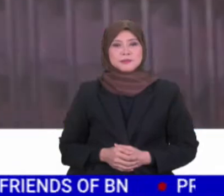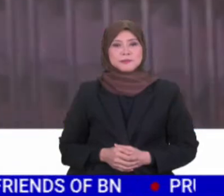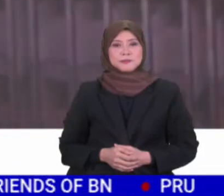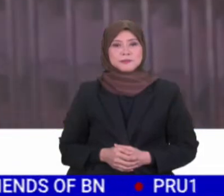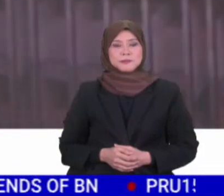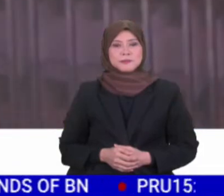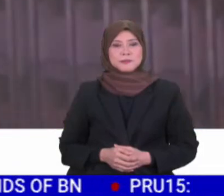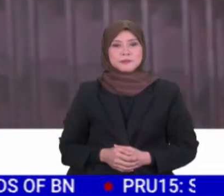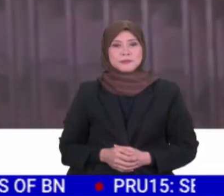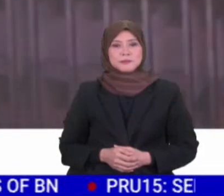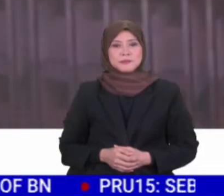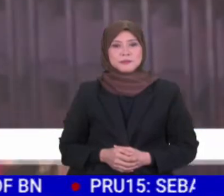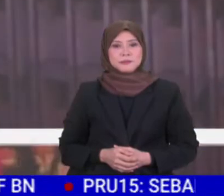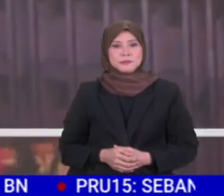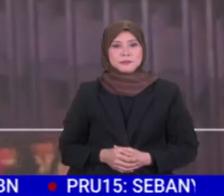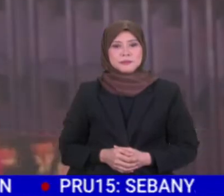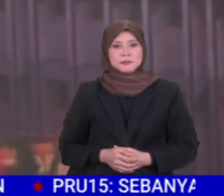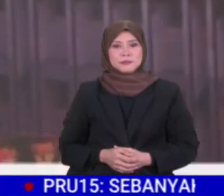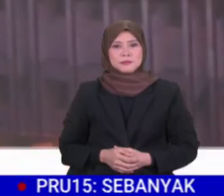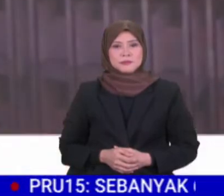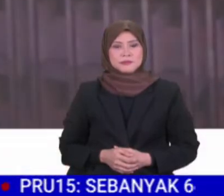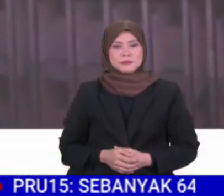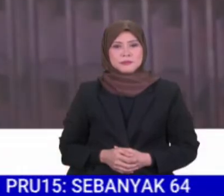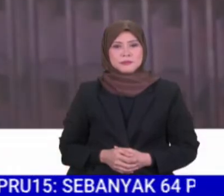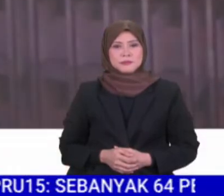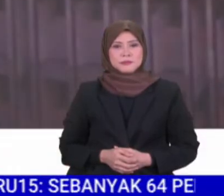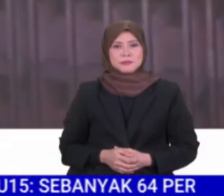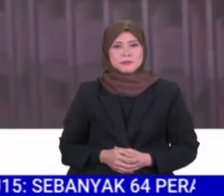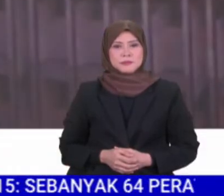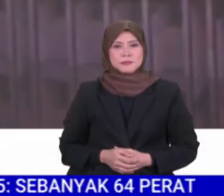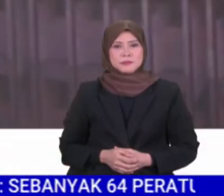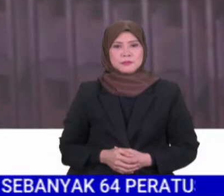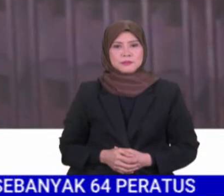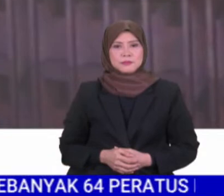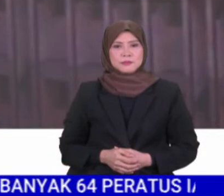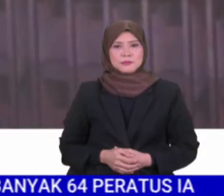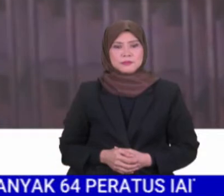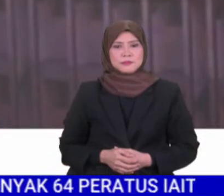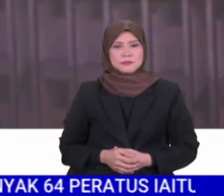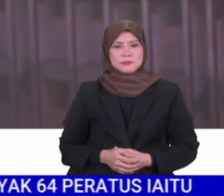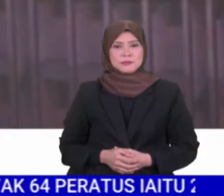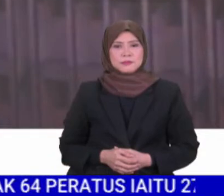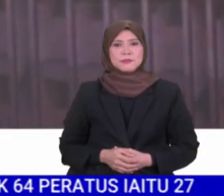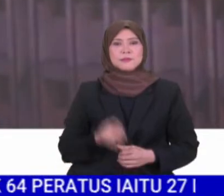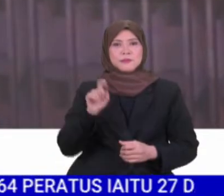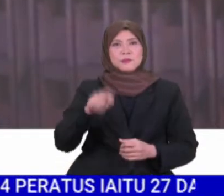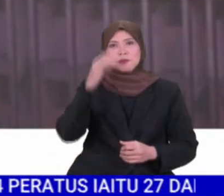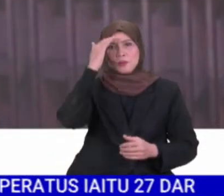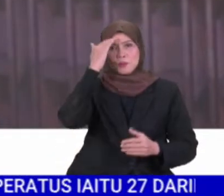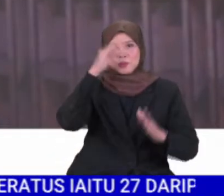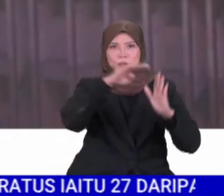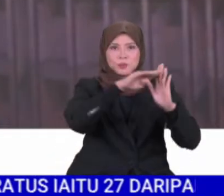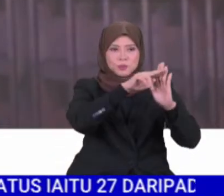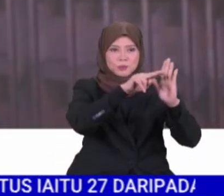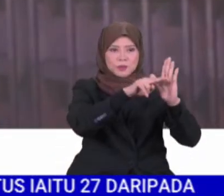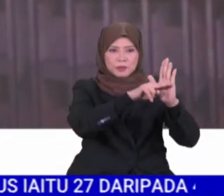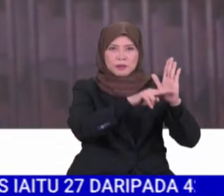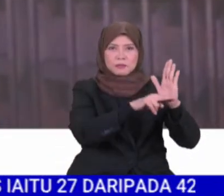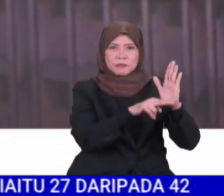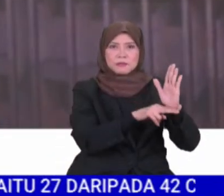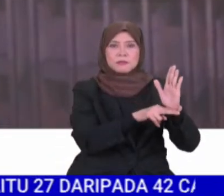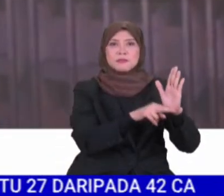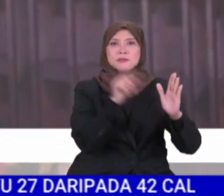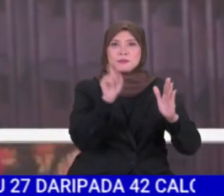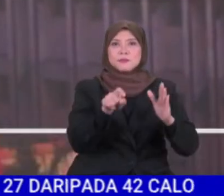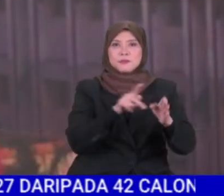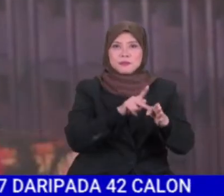Kita melihat kini inklusif ini telah terlaksana dengan baik dalam penentuan hukum hakam yang melibatkan kepakaran